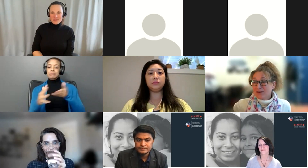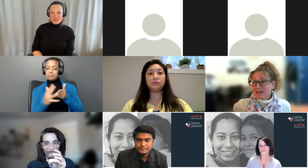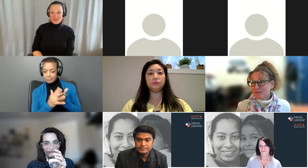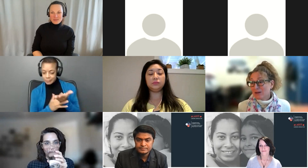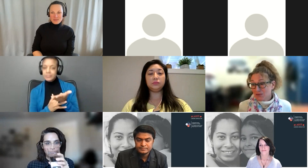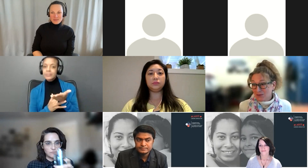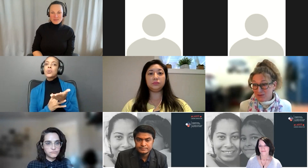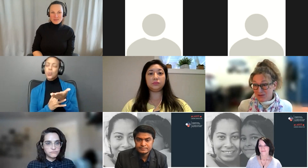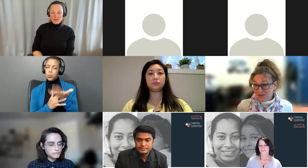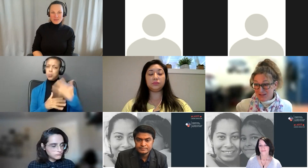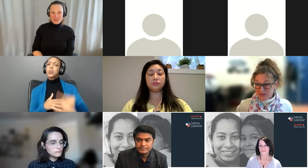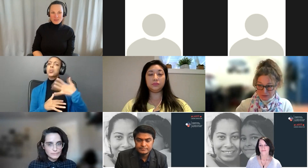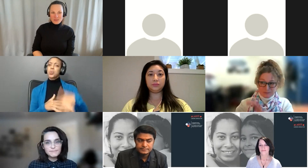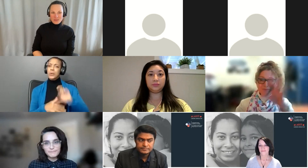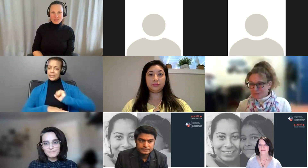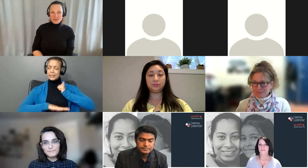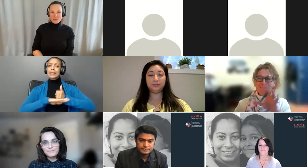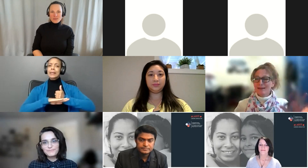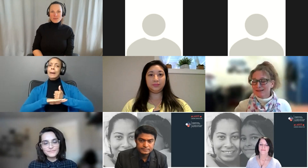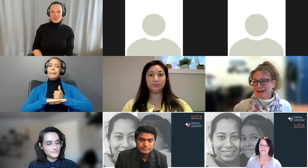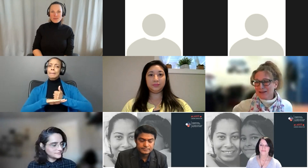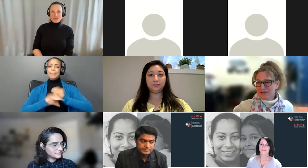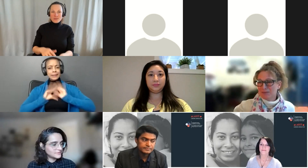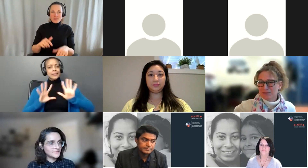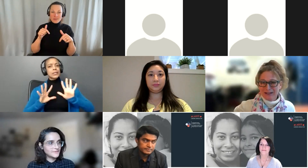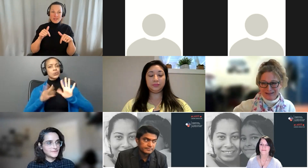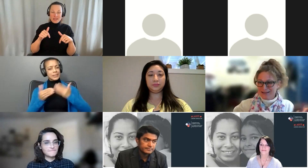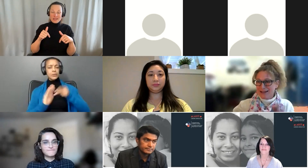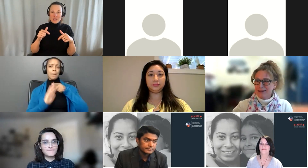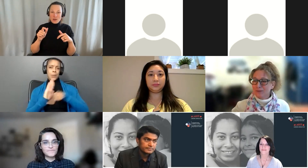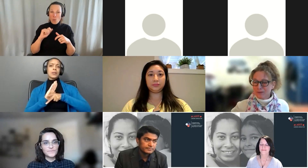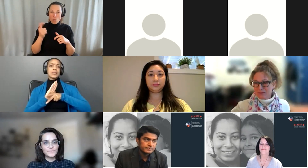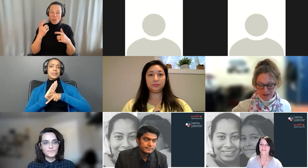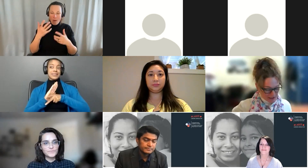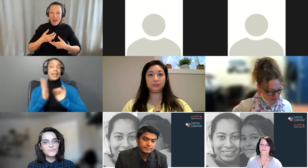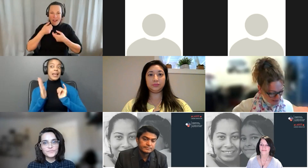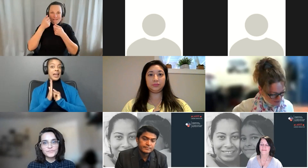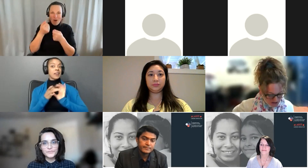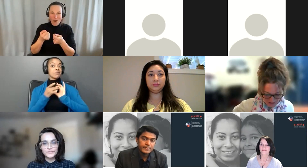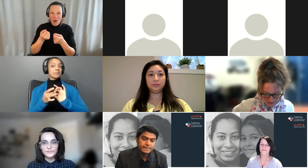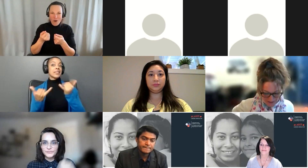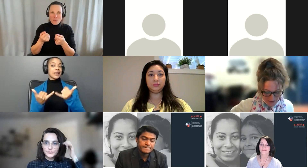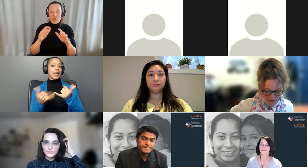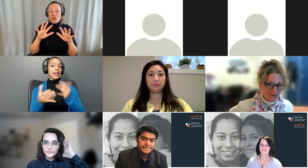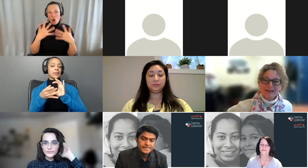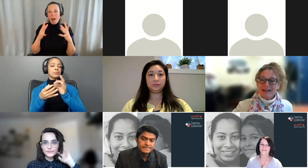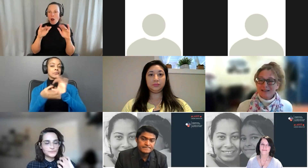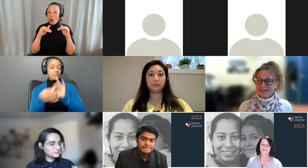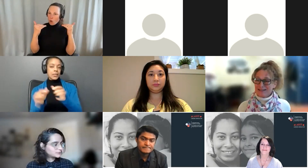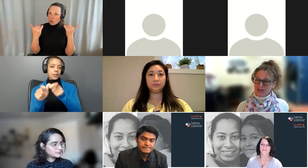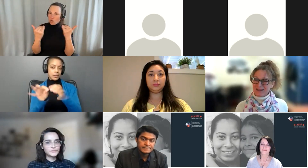donc, je voulais souligner les efforts que nous faisons et comment est-ce que nous allons tous travailler